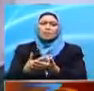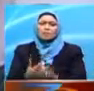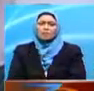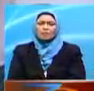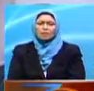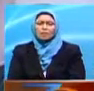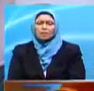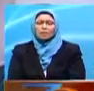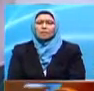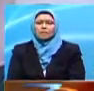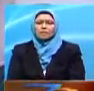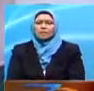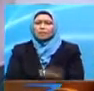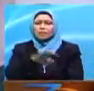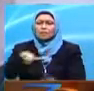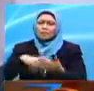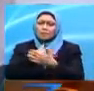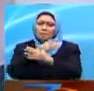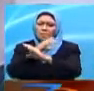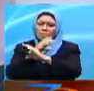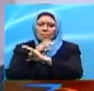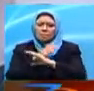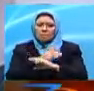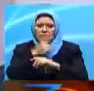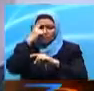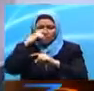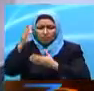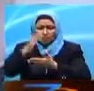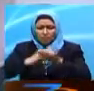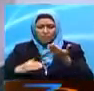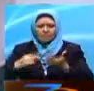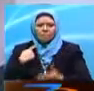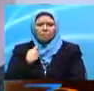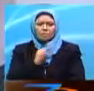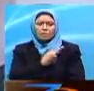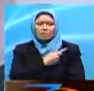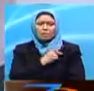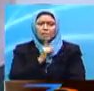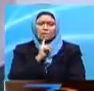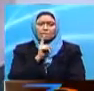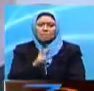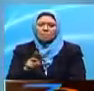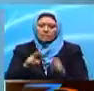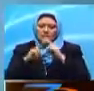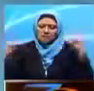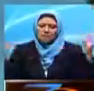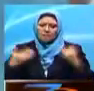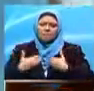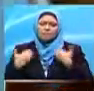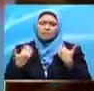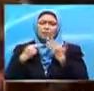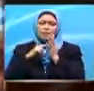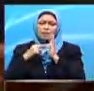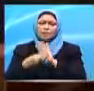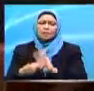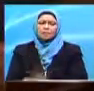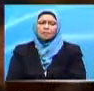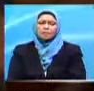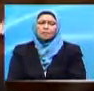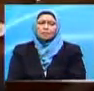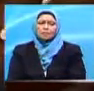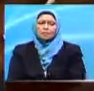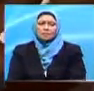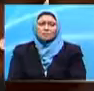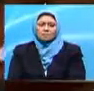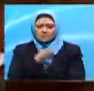Mak prihatin tu pada pihak kami amat bahagialah jelajah yang